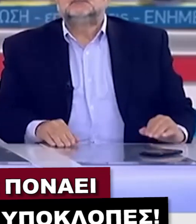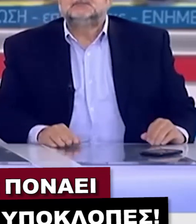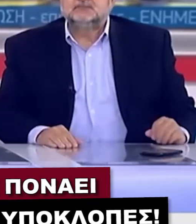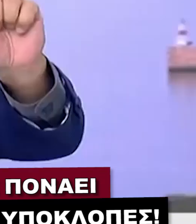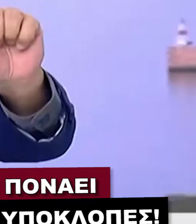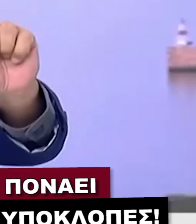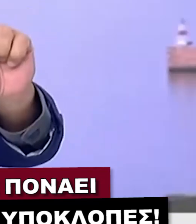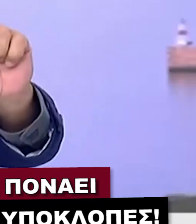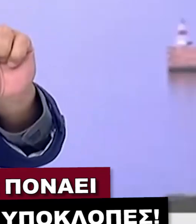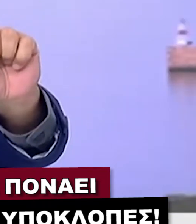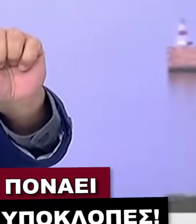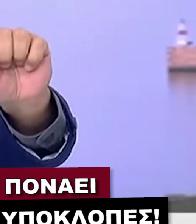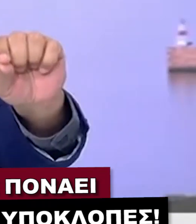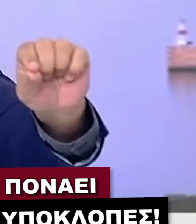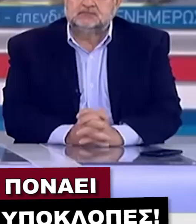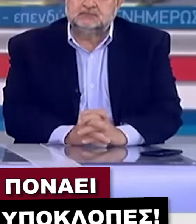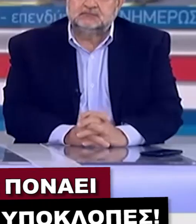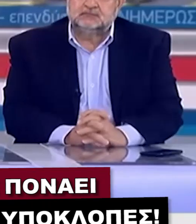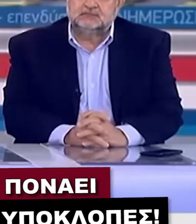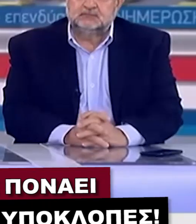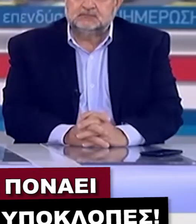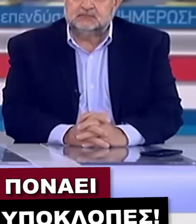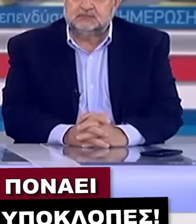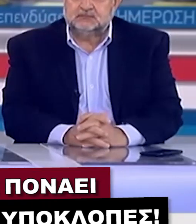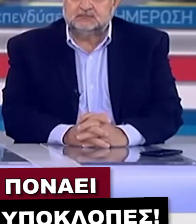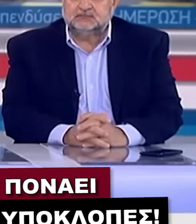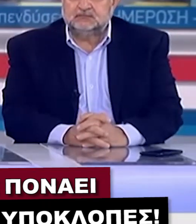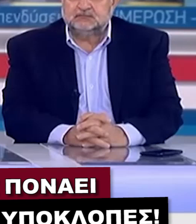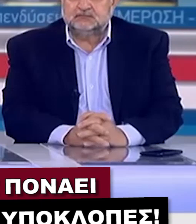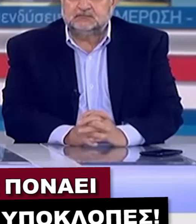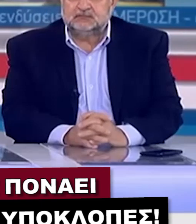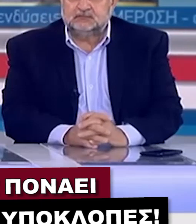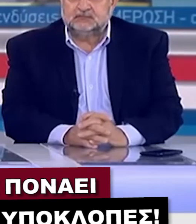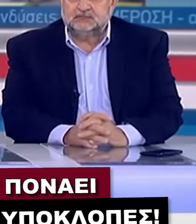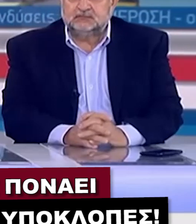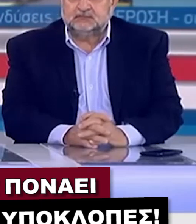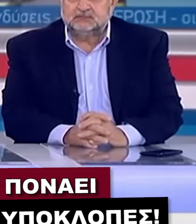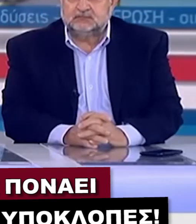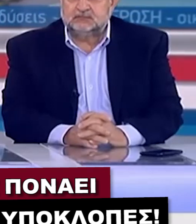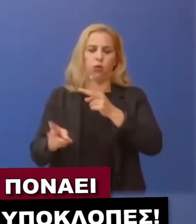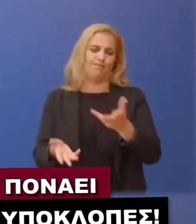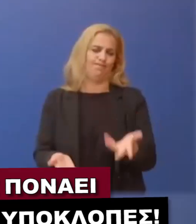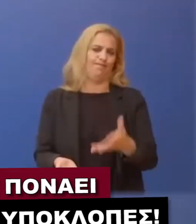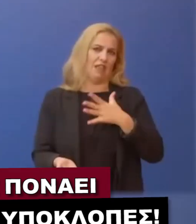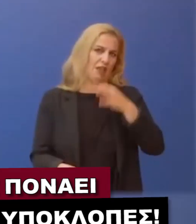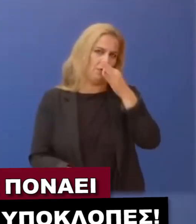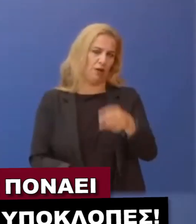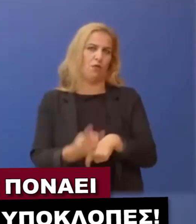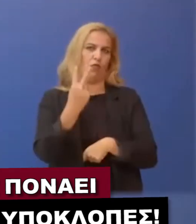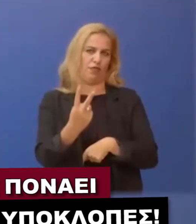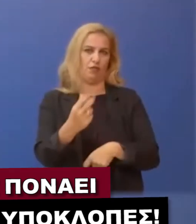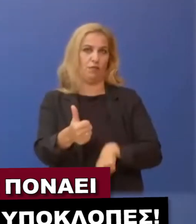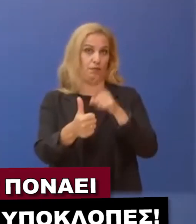Με τον κάθε παγκίτη δημοσιογράφο τώρα. Μας τον κάνουν θέση τώρα. Περιμένετε, προσπάθησαν να